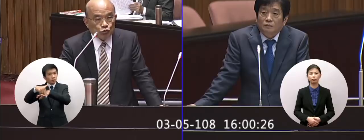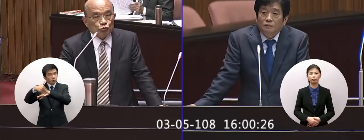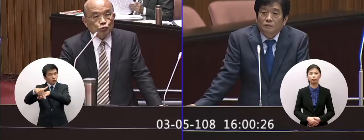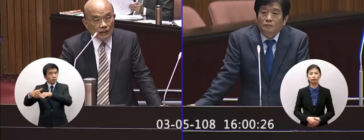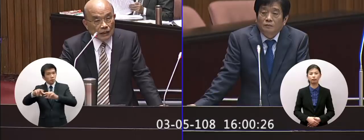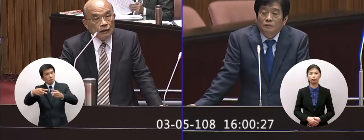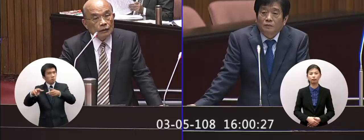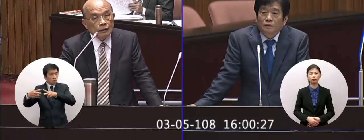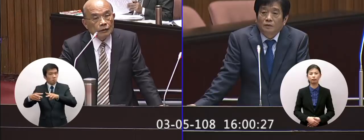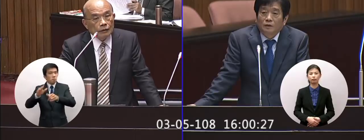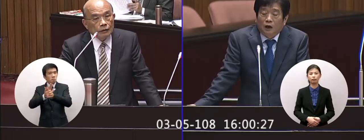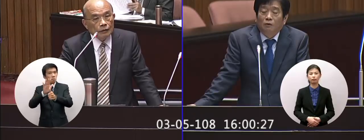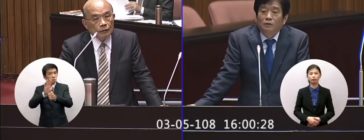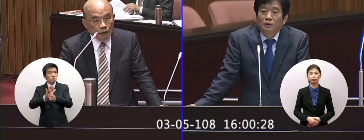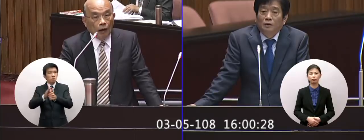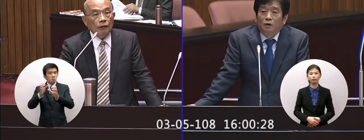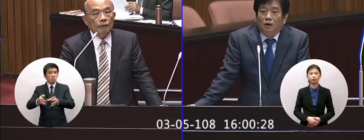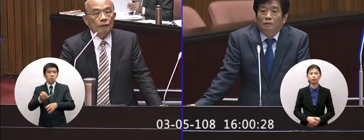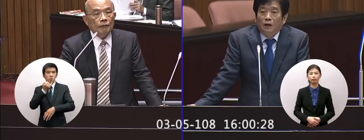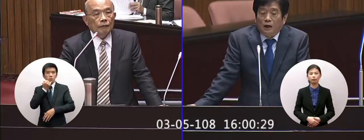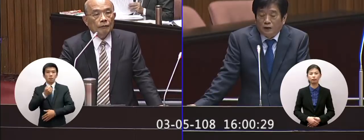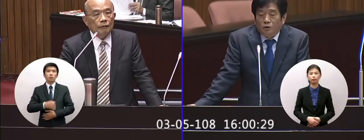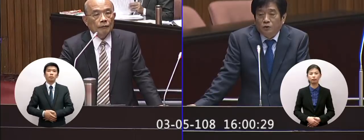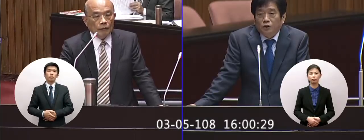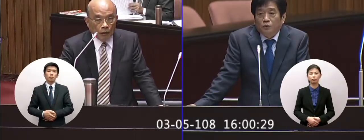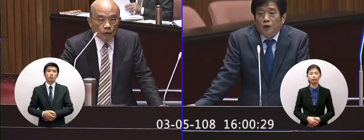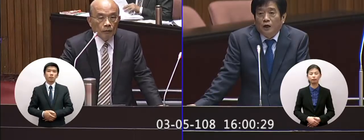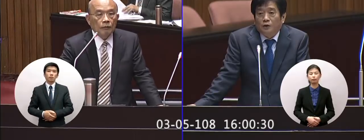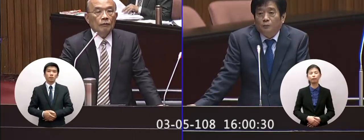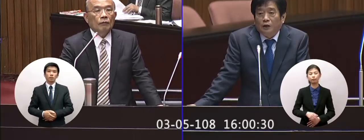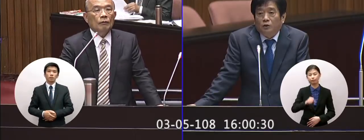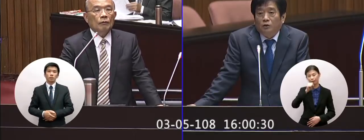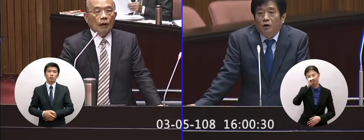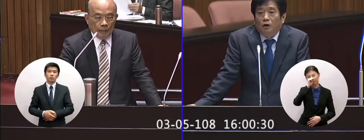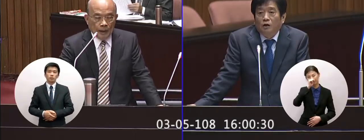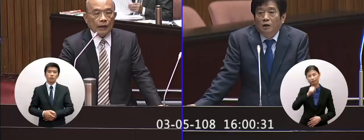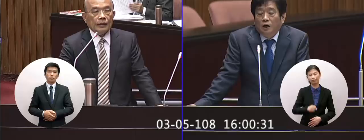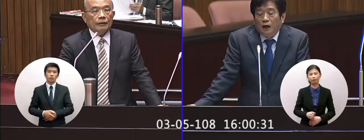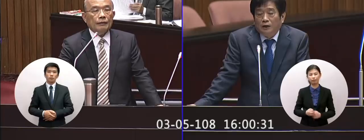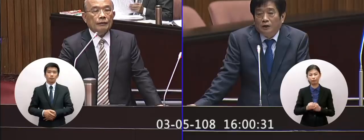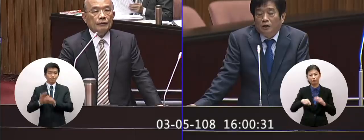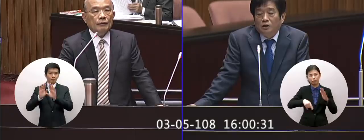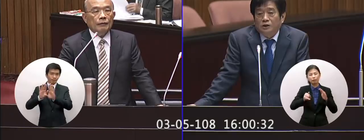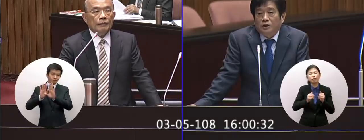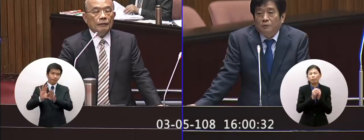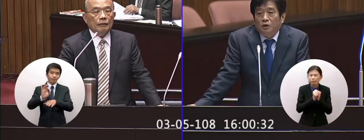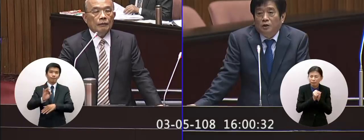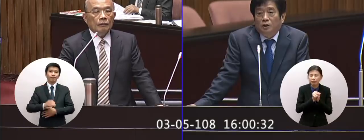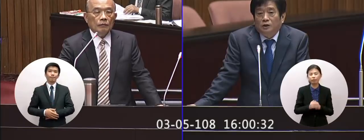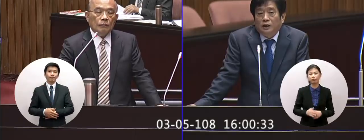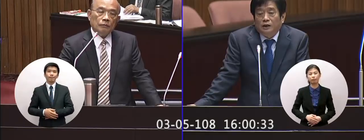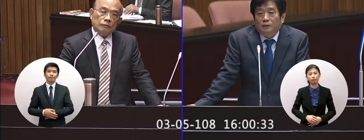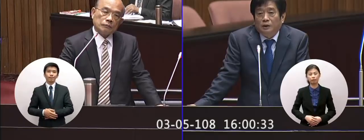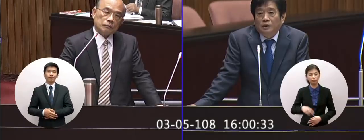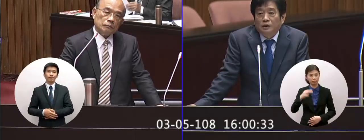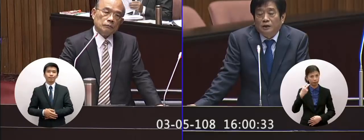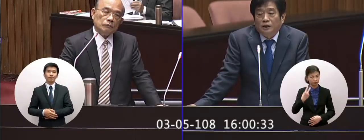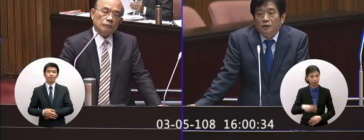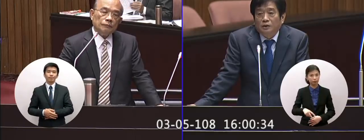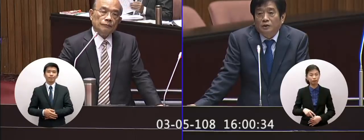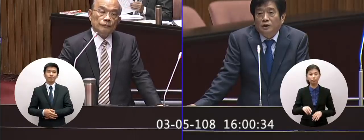来尽速出程。 好。 好、 哦。好、哦。安尼好，一定安尼就拜托 吼。麦克奇， 啊，因为吼，搁一点就讲吼，伫